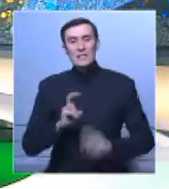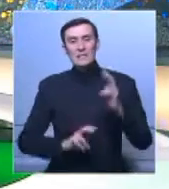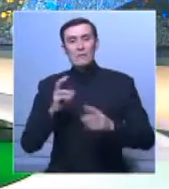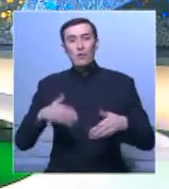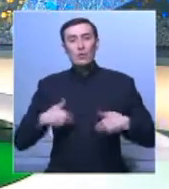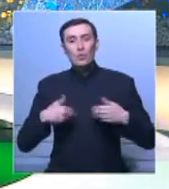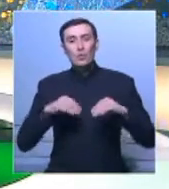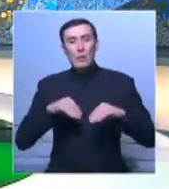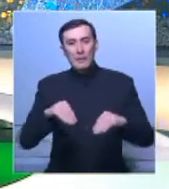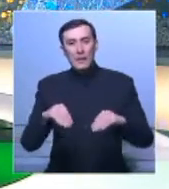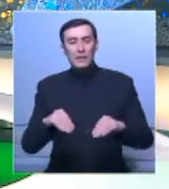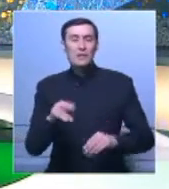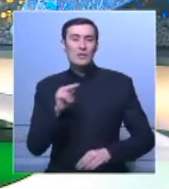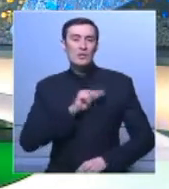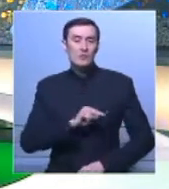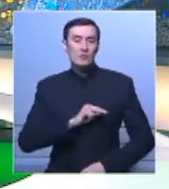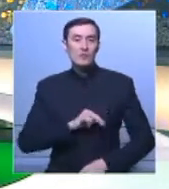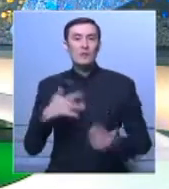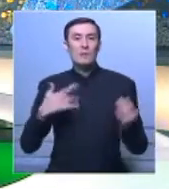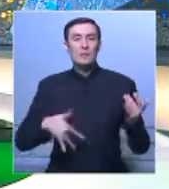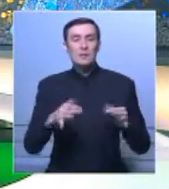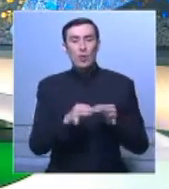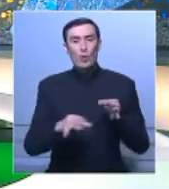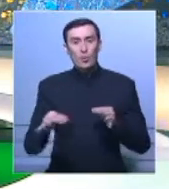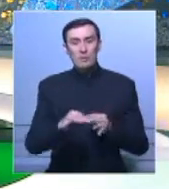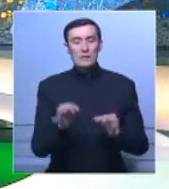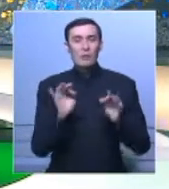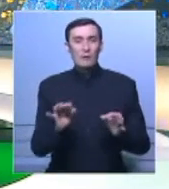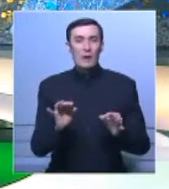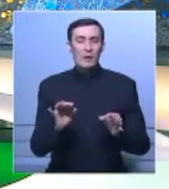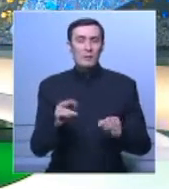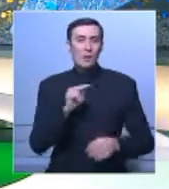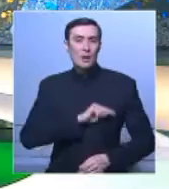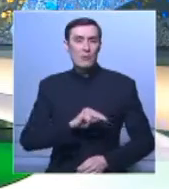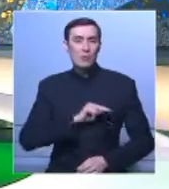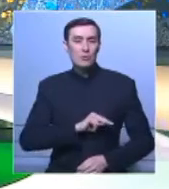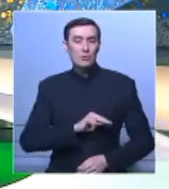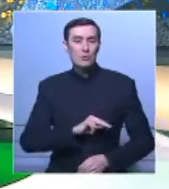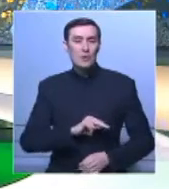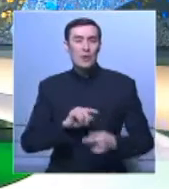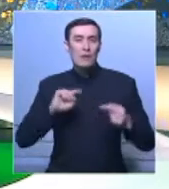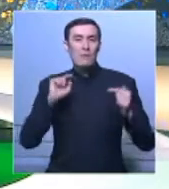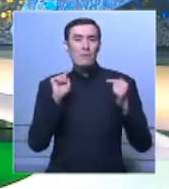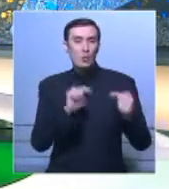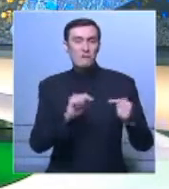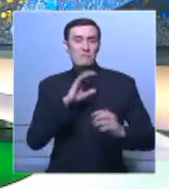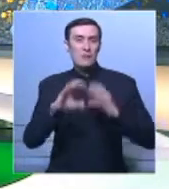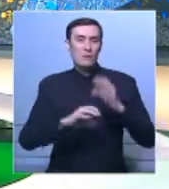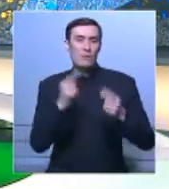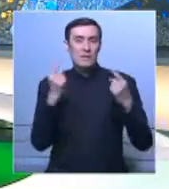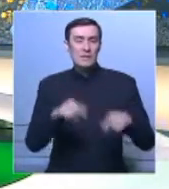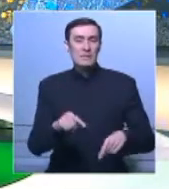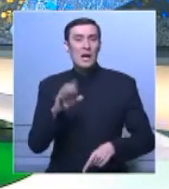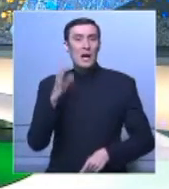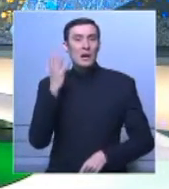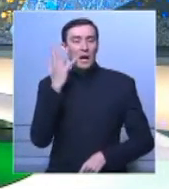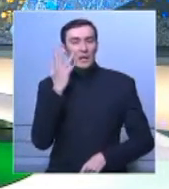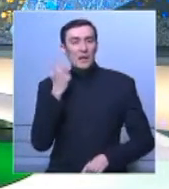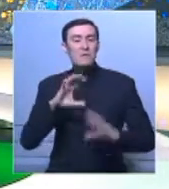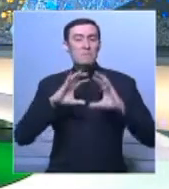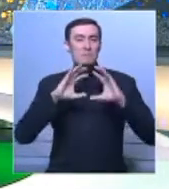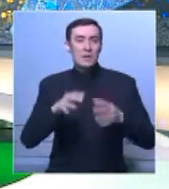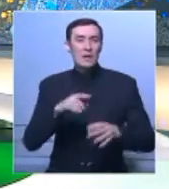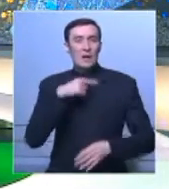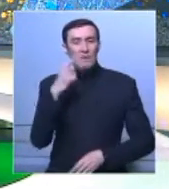Завод минеральных удобрений, действующий в Жамбылской области, в буквальном смысле работает вопреки мировому кризису. В тот момент, когда по всему